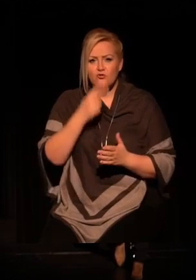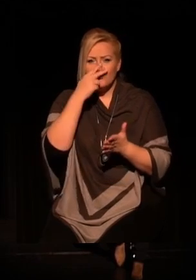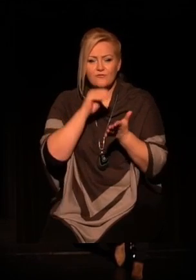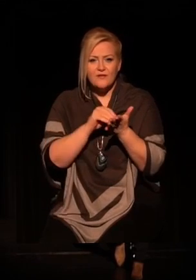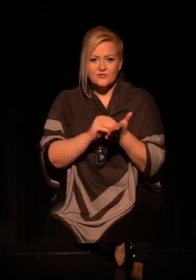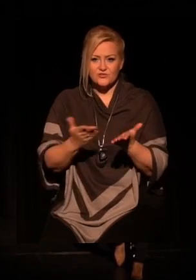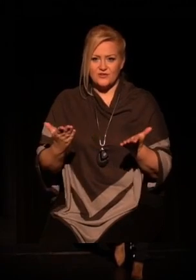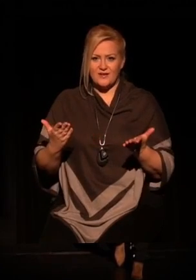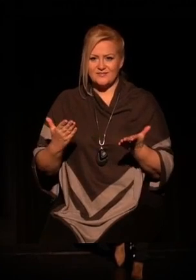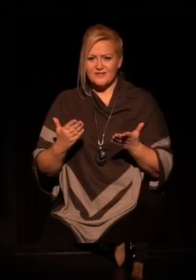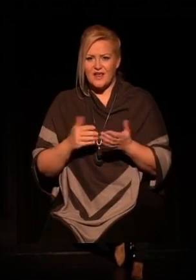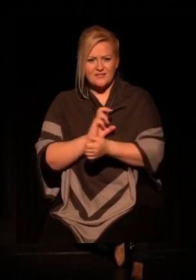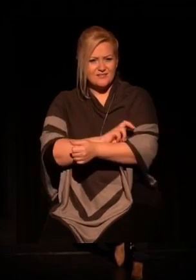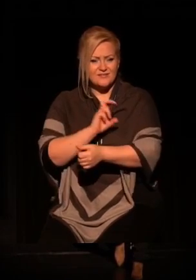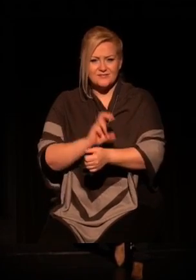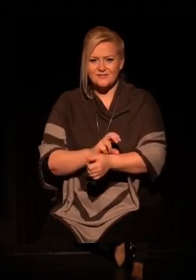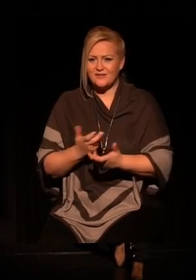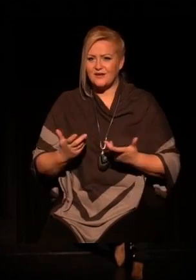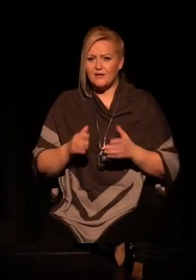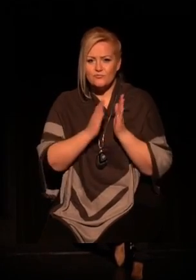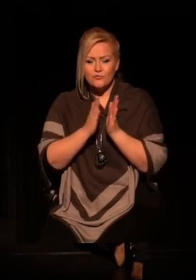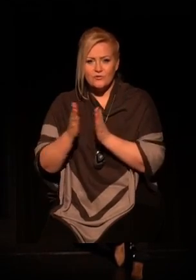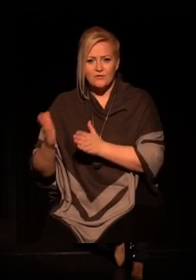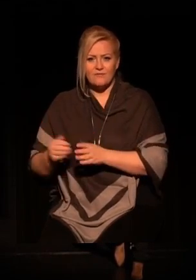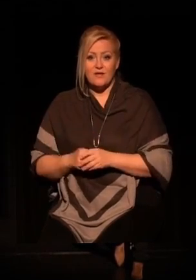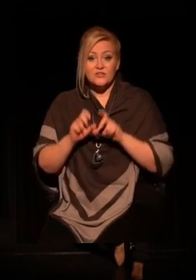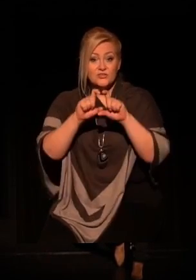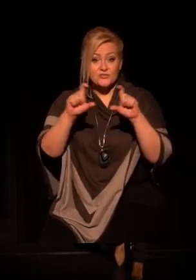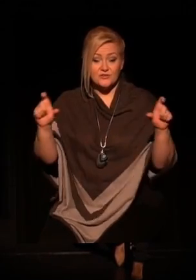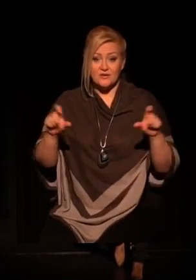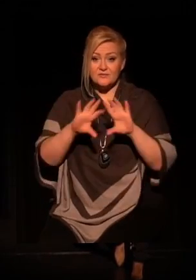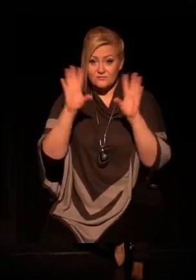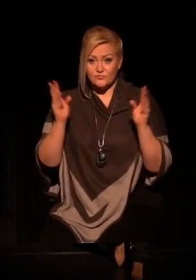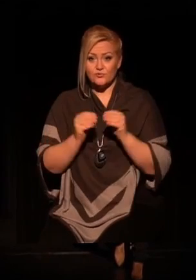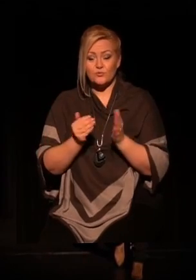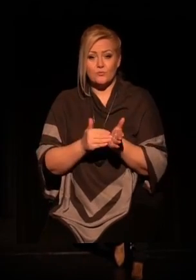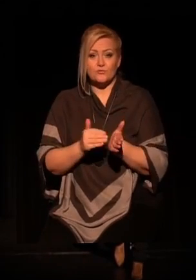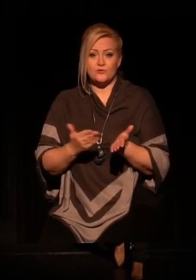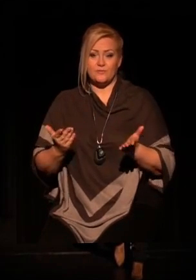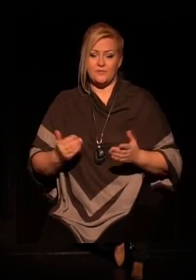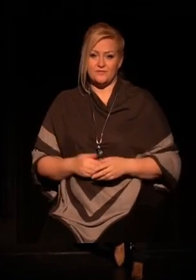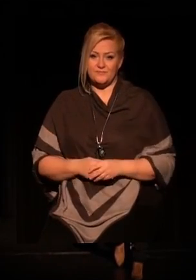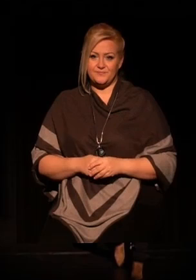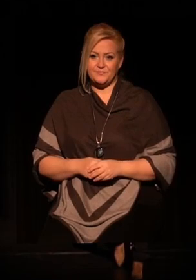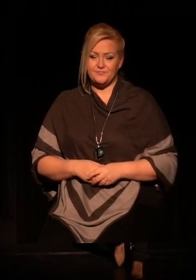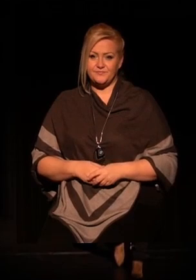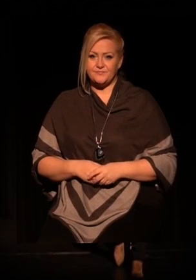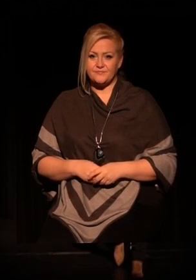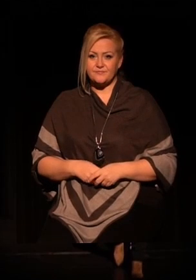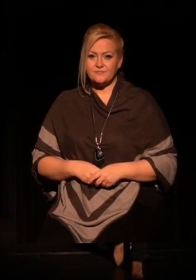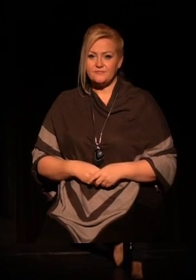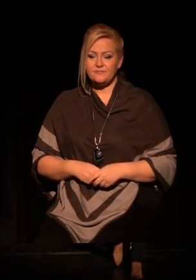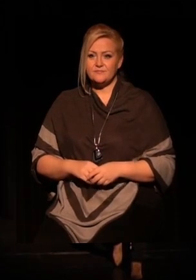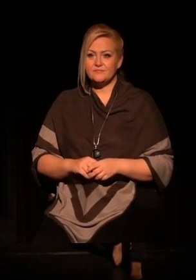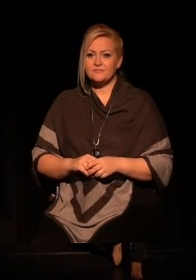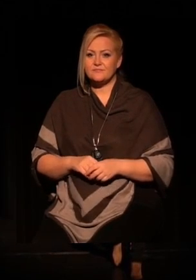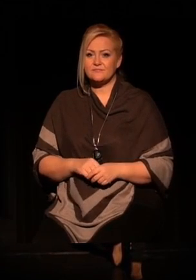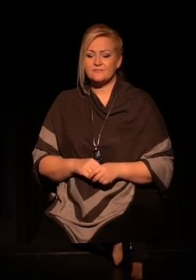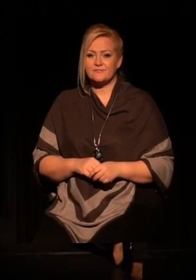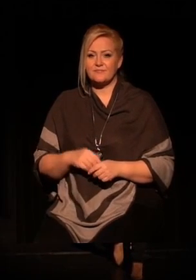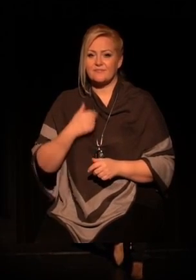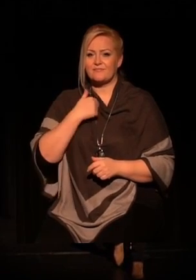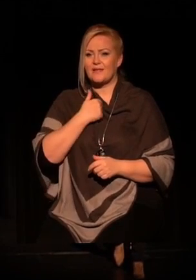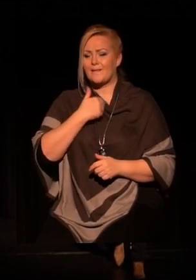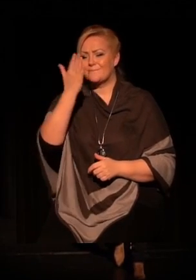sprzęt, czas, który, jak się okazuje, jest bardzo cenny. I powiem szczerze, znalazłbym